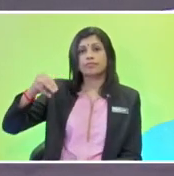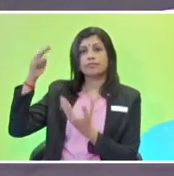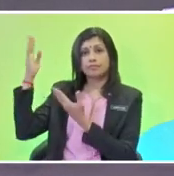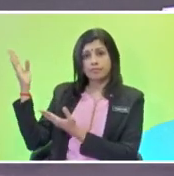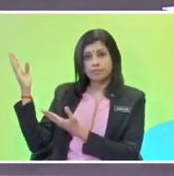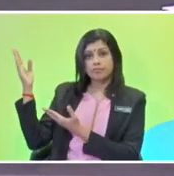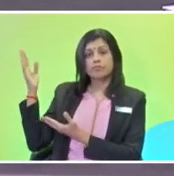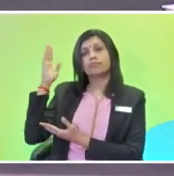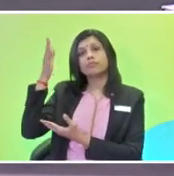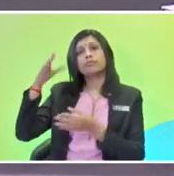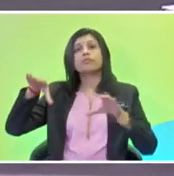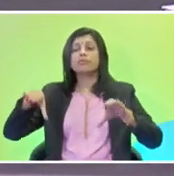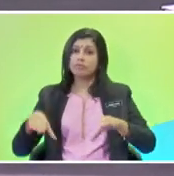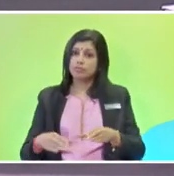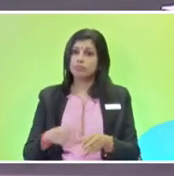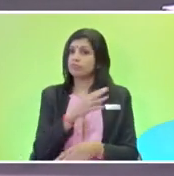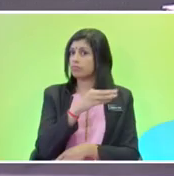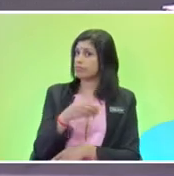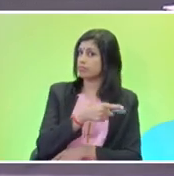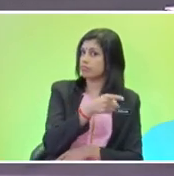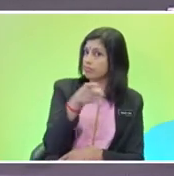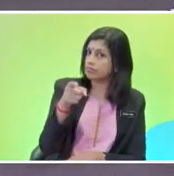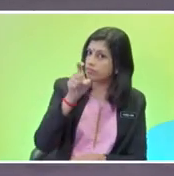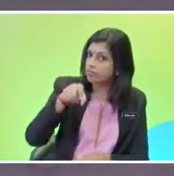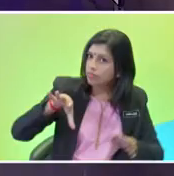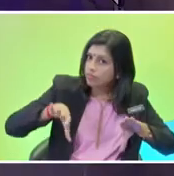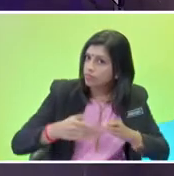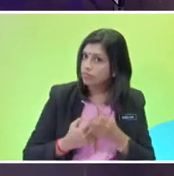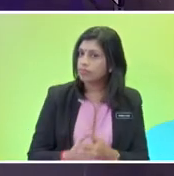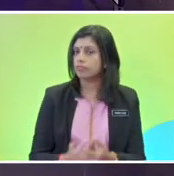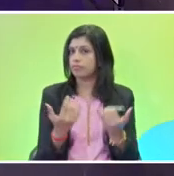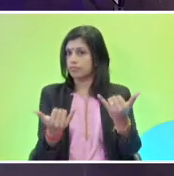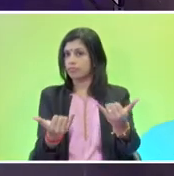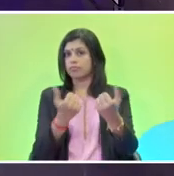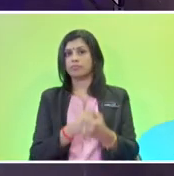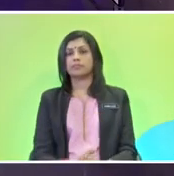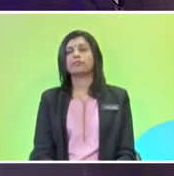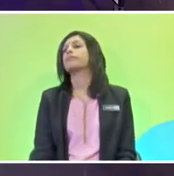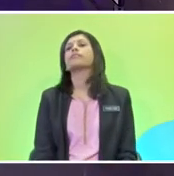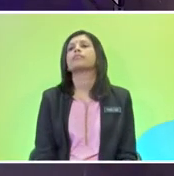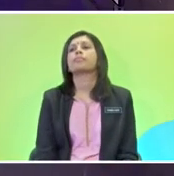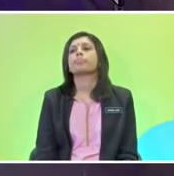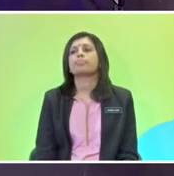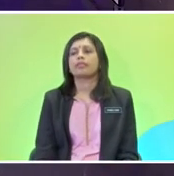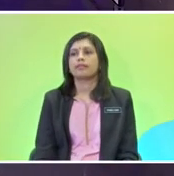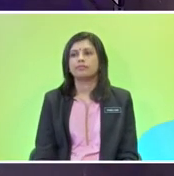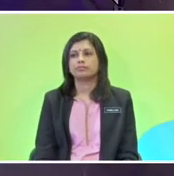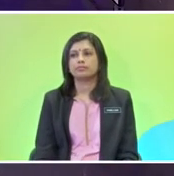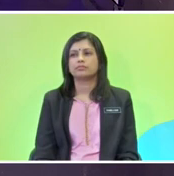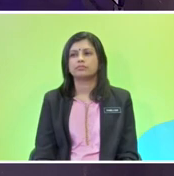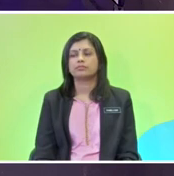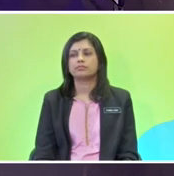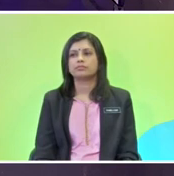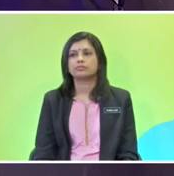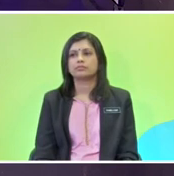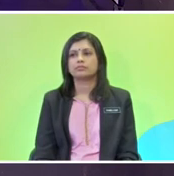yang lelaki tu, adik Alif tu, ya. Untuk tunjukkan jawapan. Okey. Jadi adik